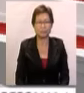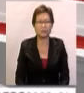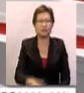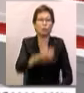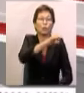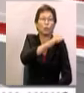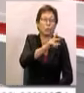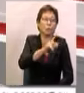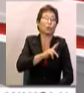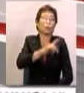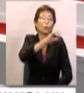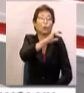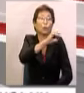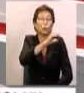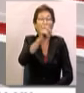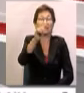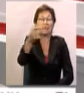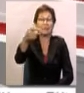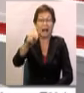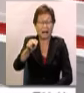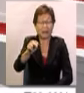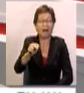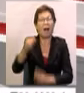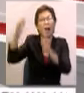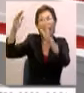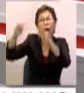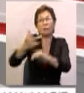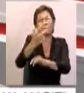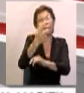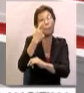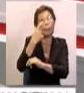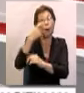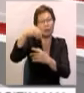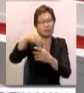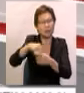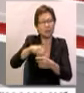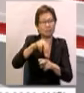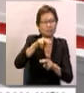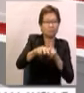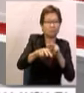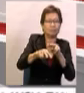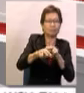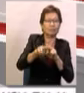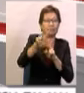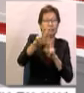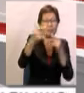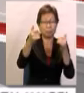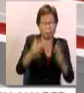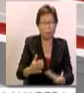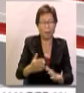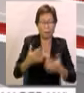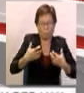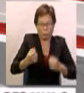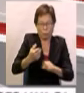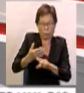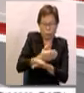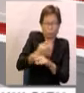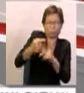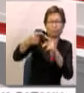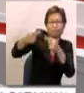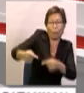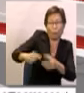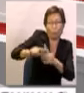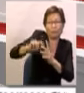Ketujuh latih Harimau Malaya, Tan Cheng Ho, mengharapkan tiga pemain yang masih dalam pemantauan pulih sebelum sepak mula malam esok.